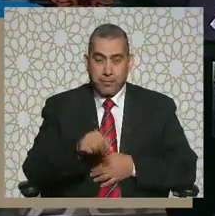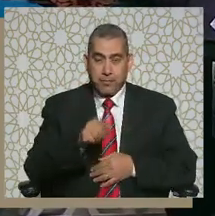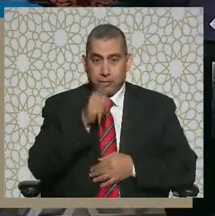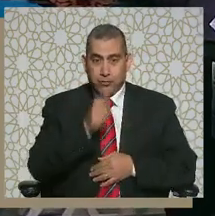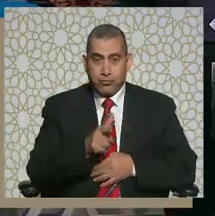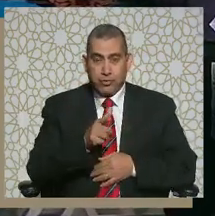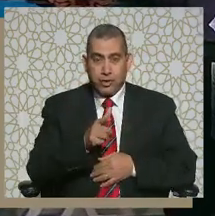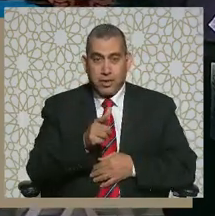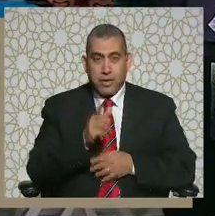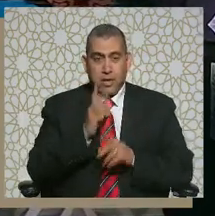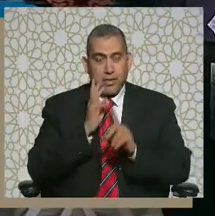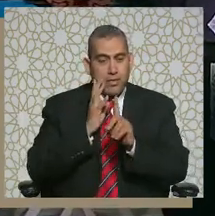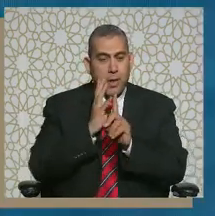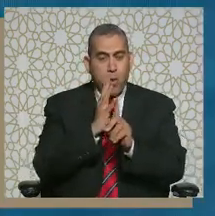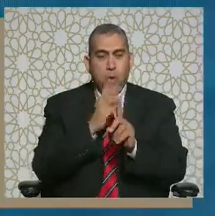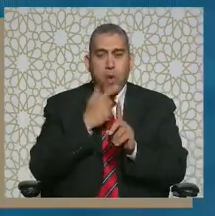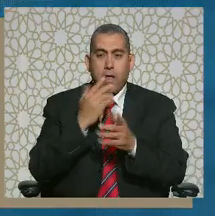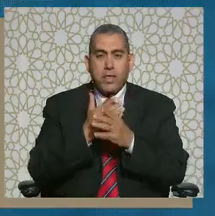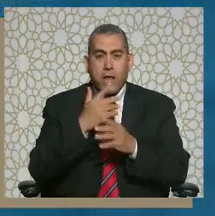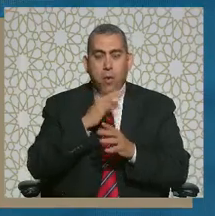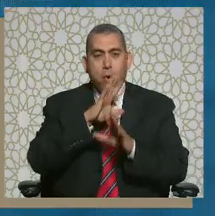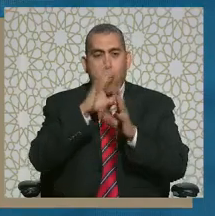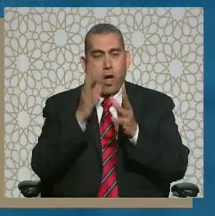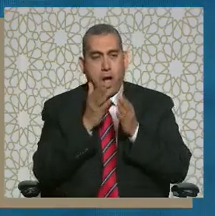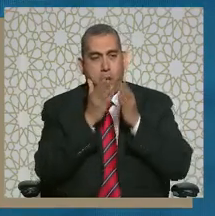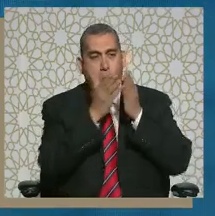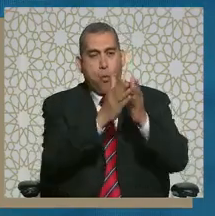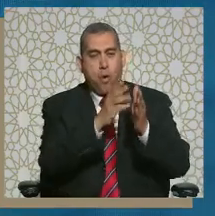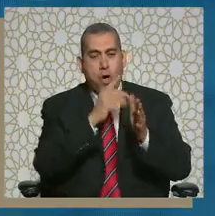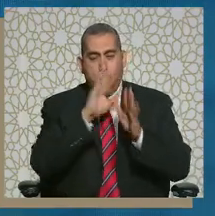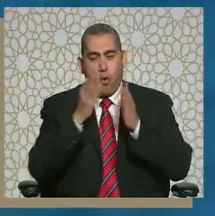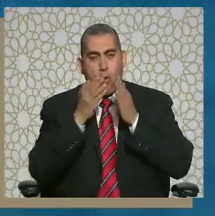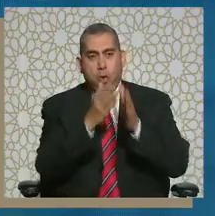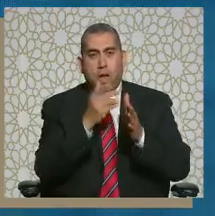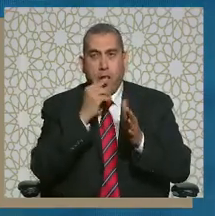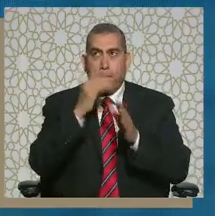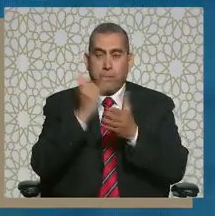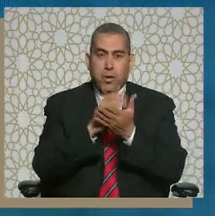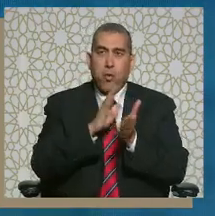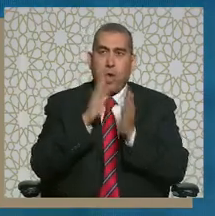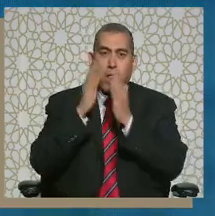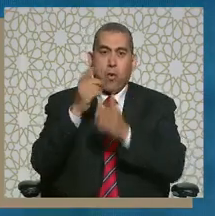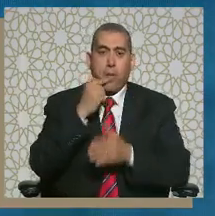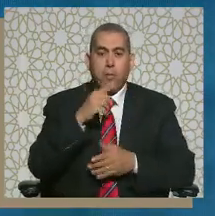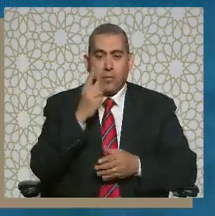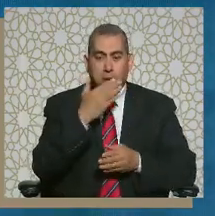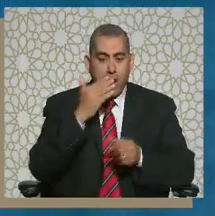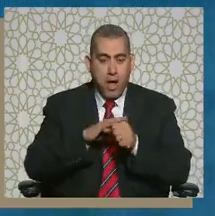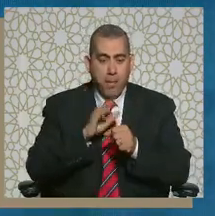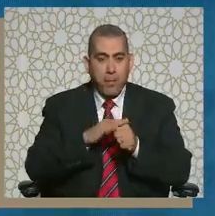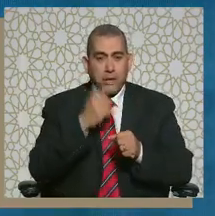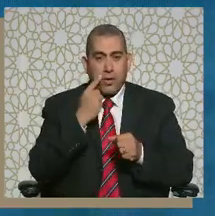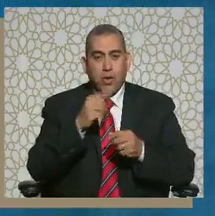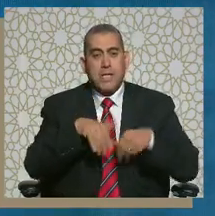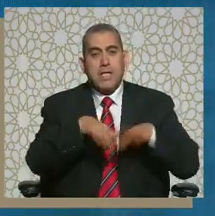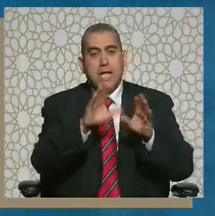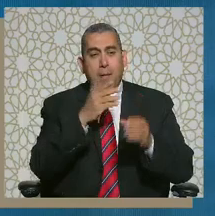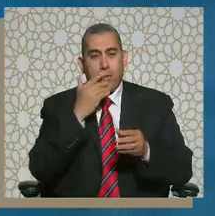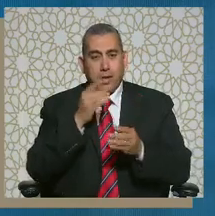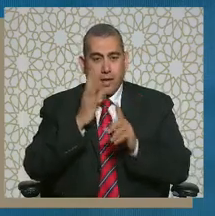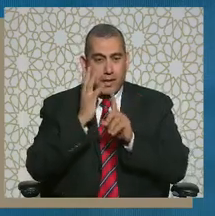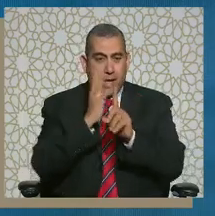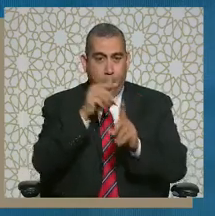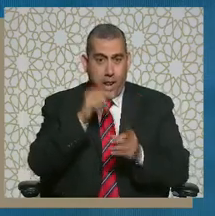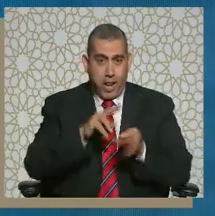سلام التوكل عارفين ليه س التوكل ما ينفعش نسيب رمضان من غير ما نكون معانا